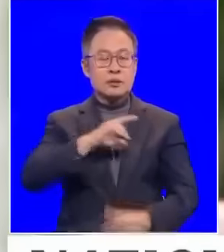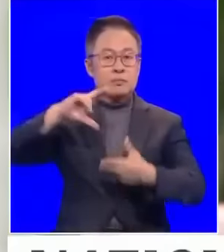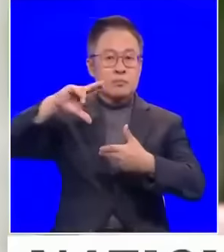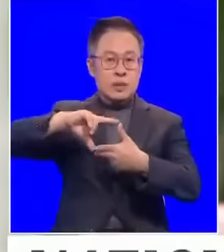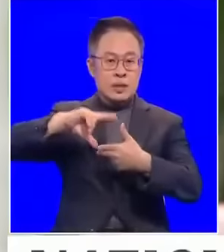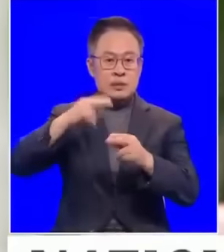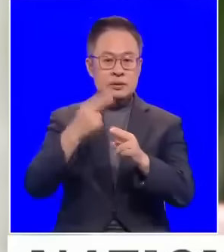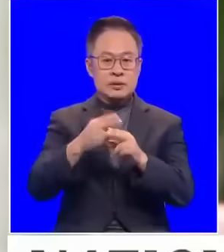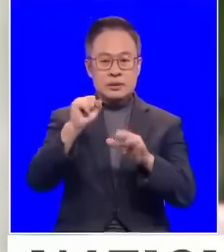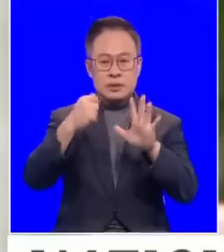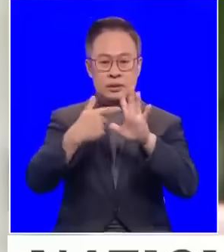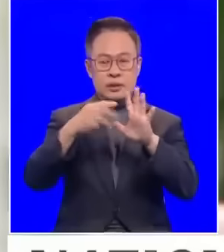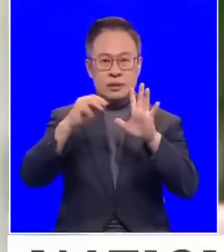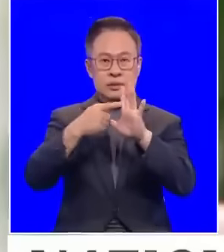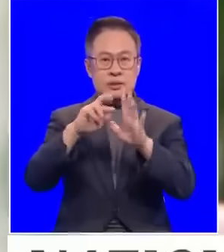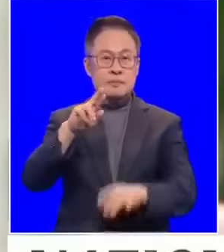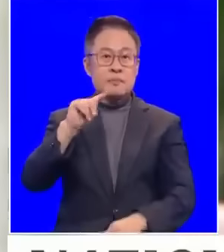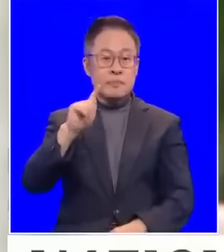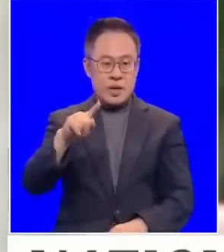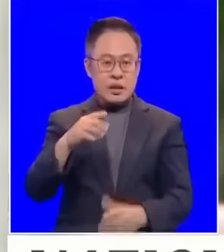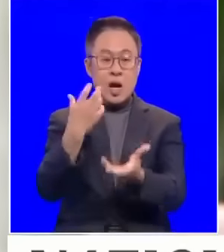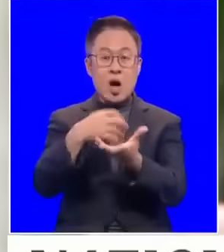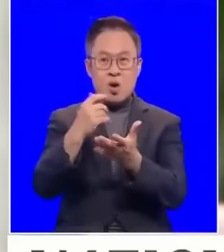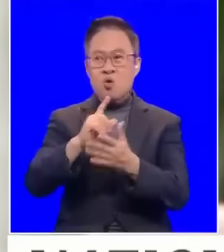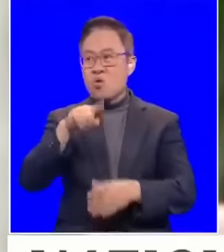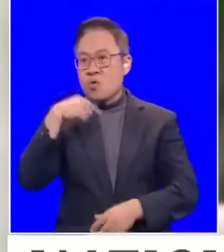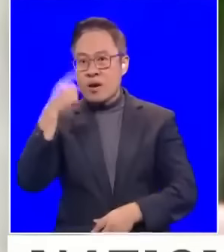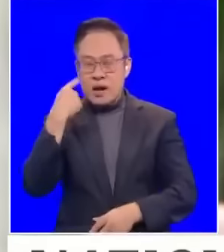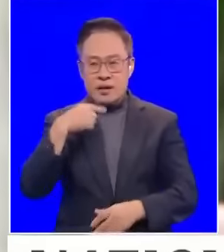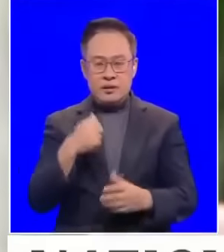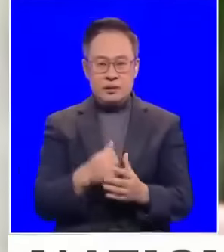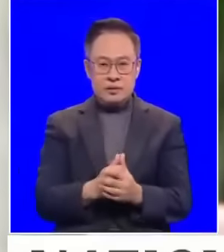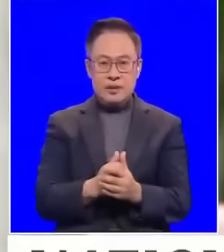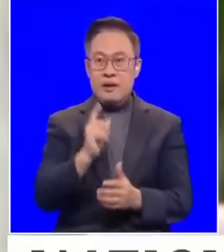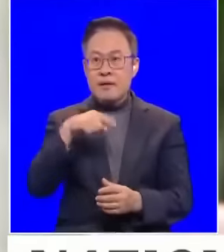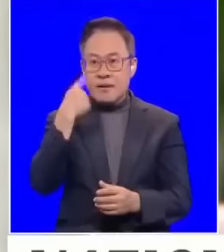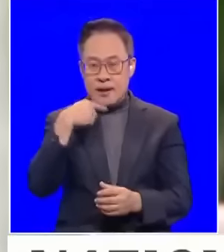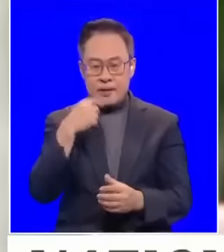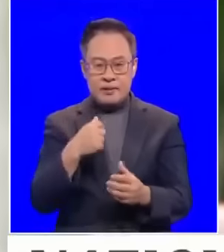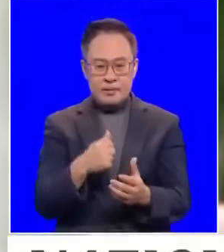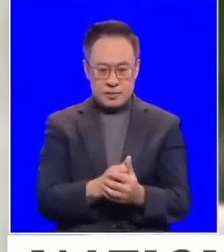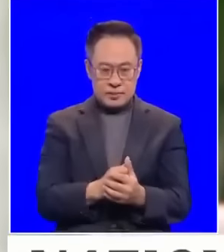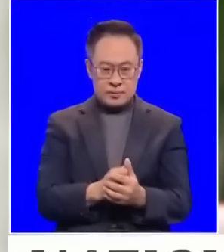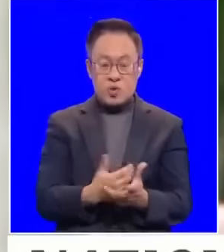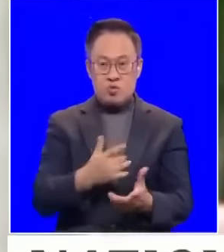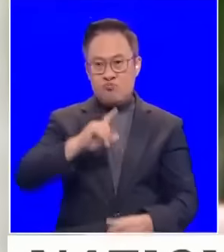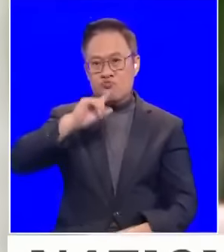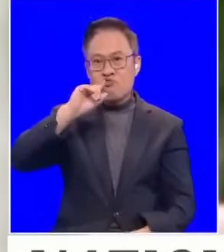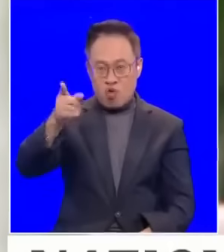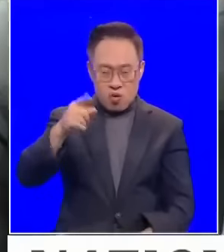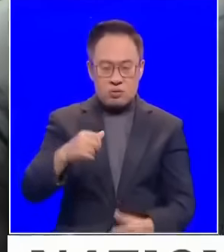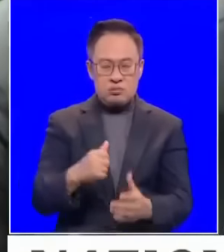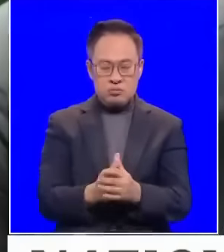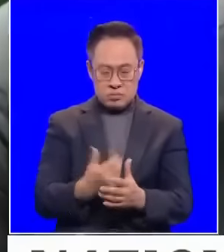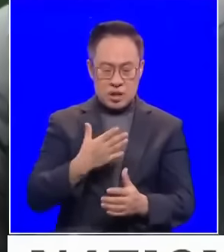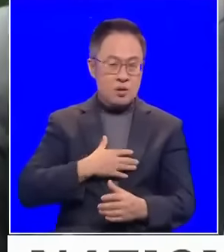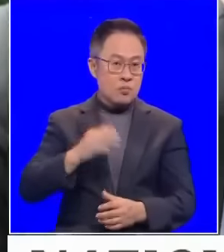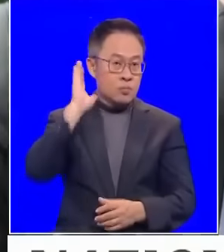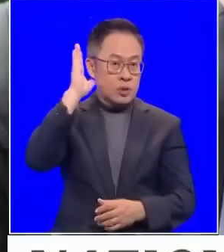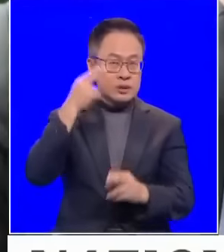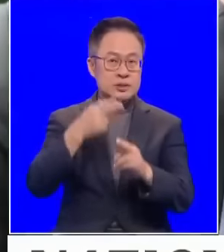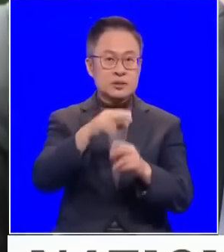ออกมาโพสต์ข้อความเลยว่าจะดำเนินคดีกับเด็กซื้อน้ำในข้อหาดักฟังข้อความนั้นระบุ